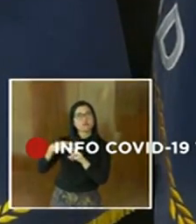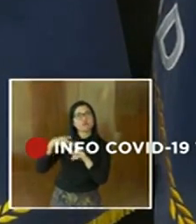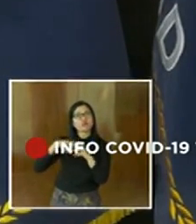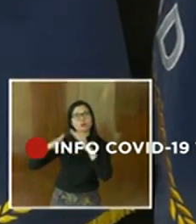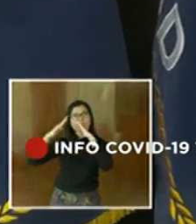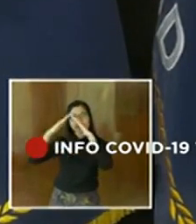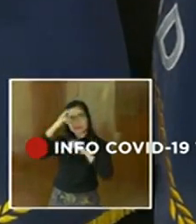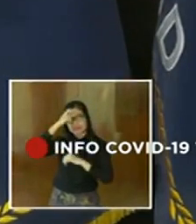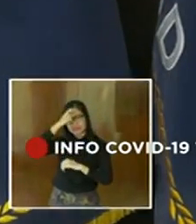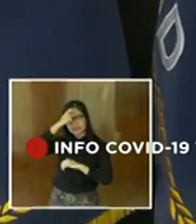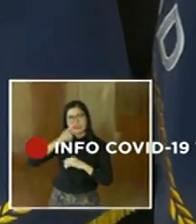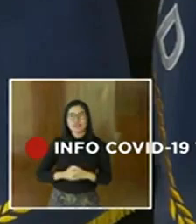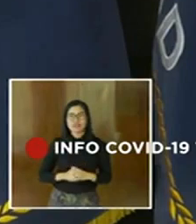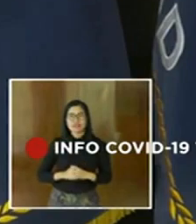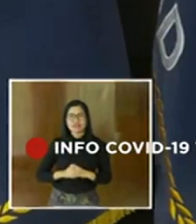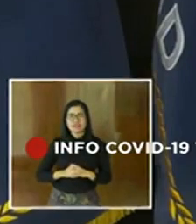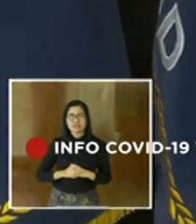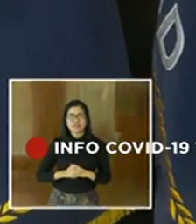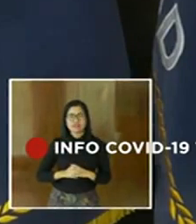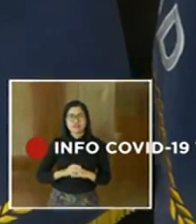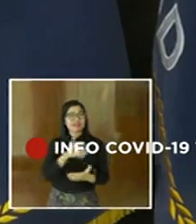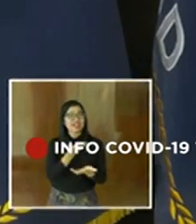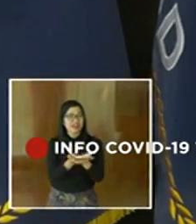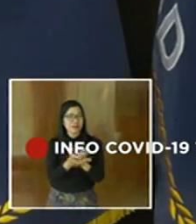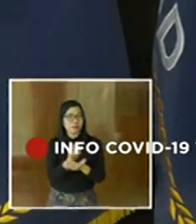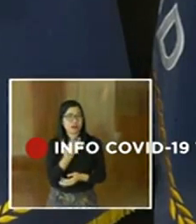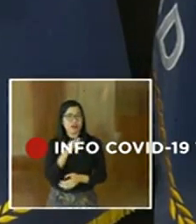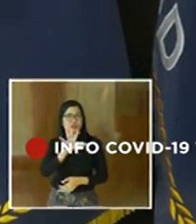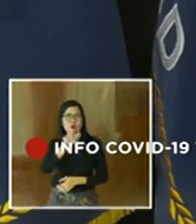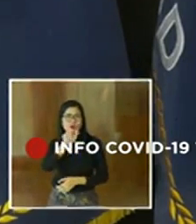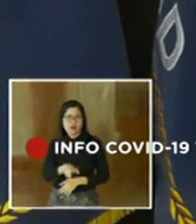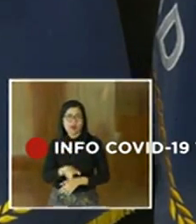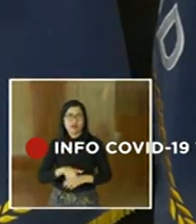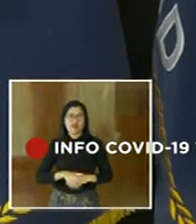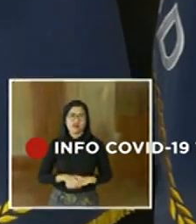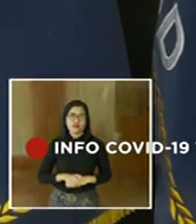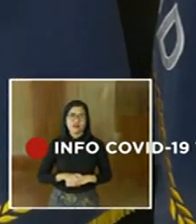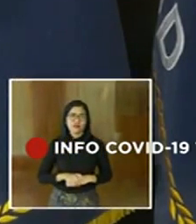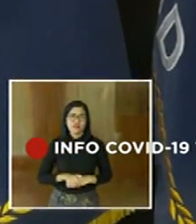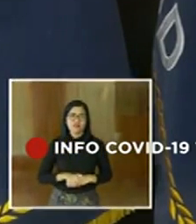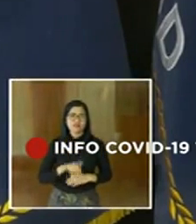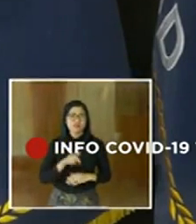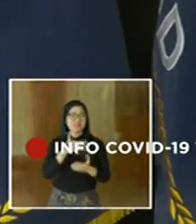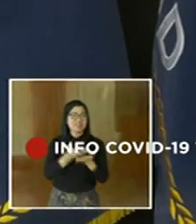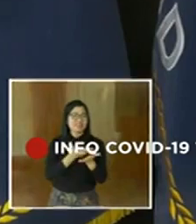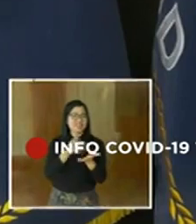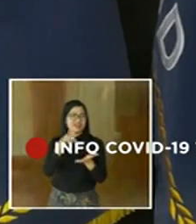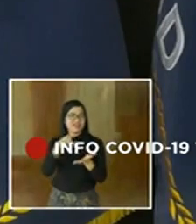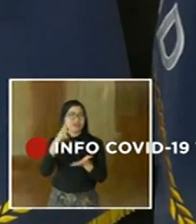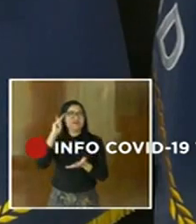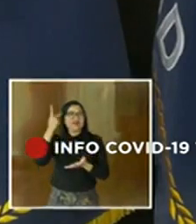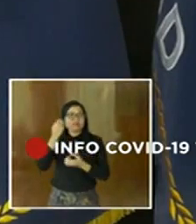rumah sakit dengan angka kematian lima orang data ini saya rilis kemarin